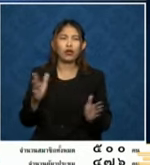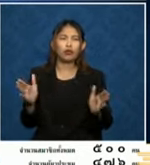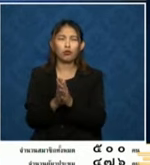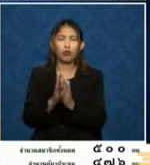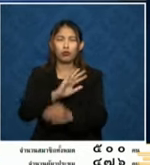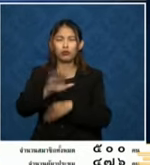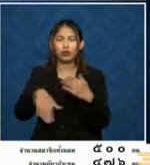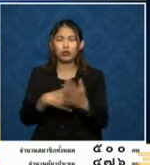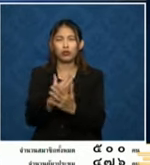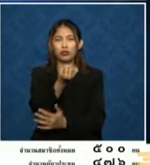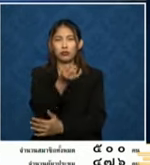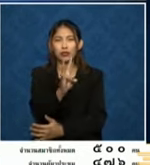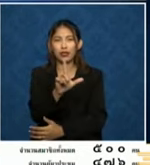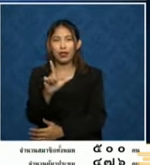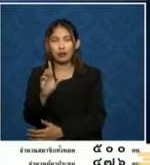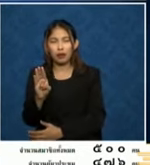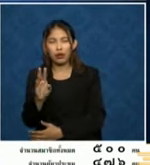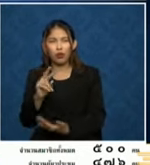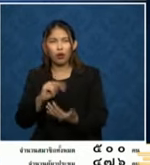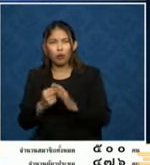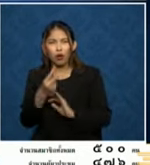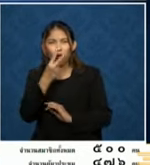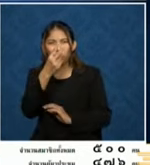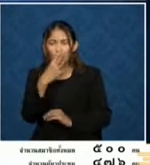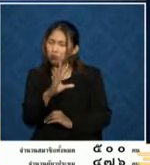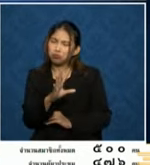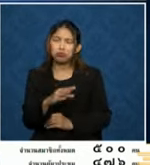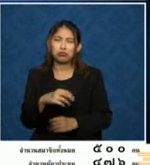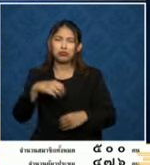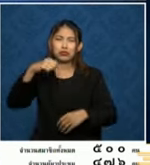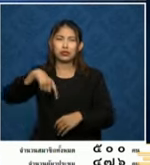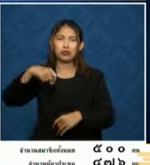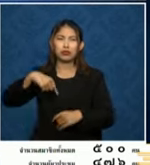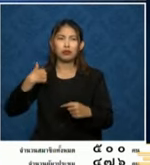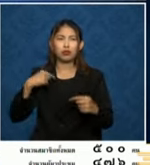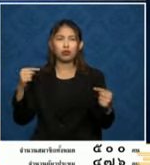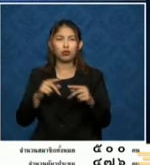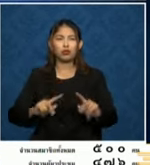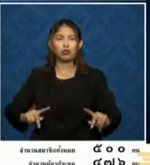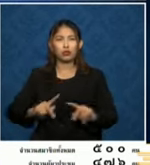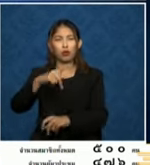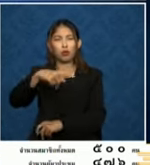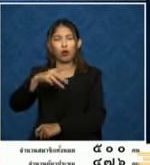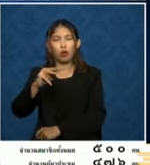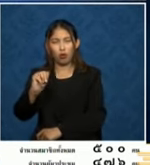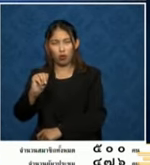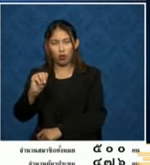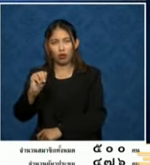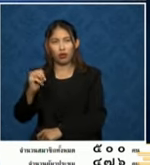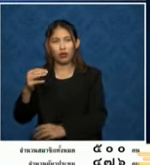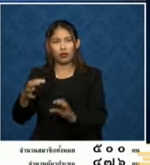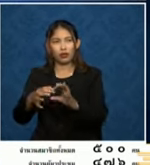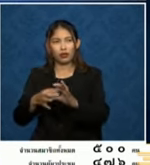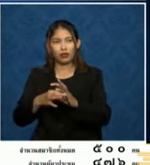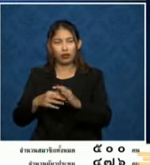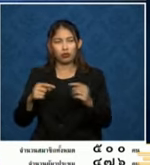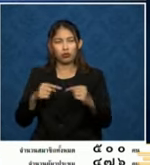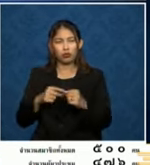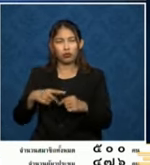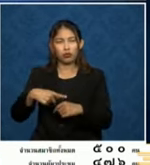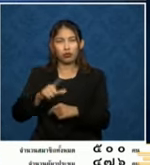ณ17ล้านบาทซึ่งก็ทับซ้อนนะครับกับกระทรวงพัฒนาสังคมและความมั่นคงของมนุษย์ในส่วนของสำนักปลัด